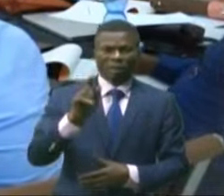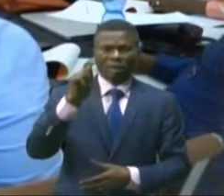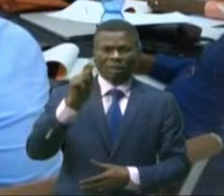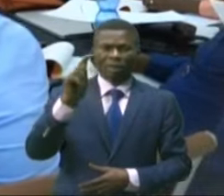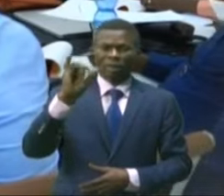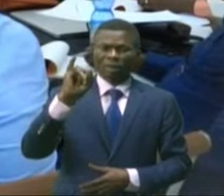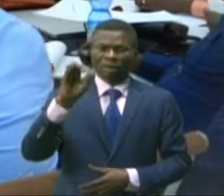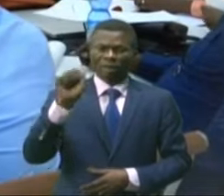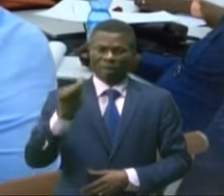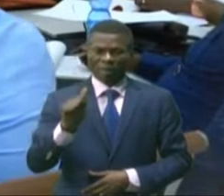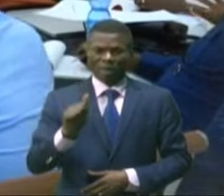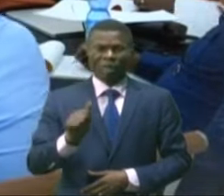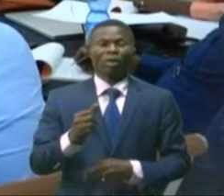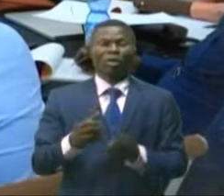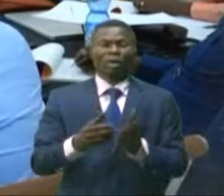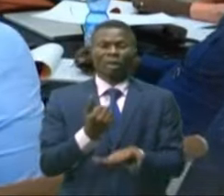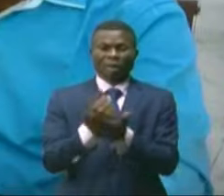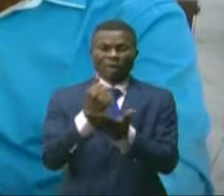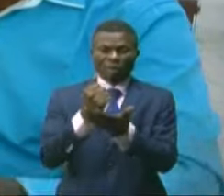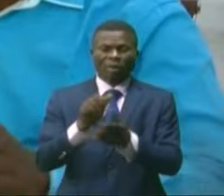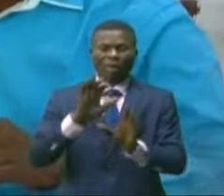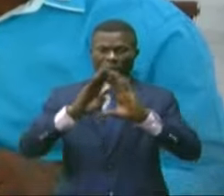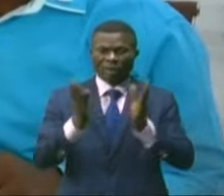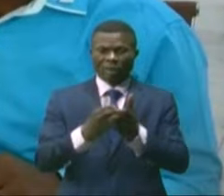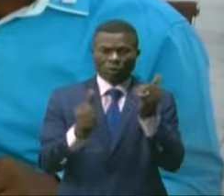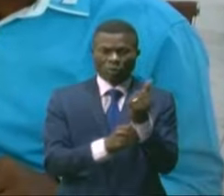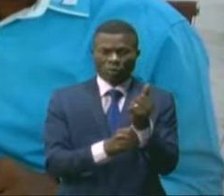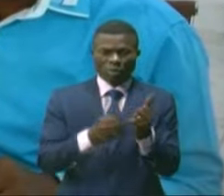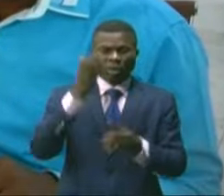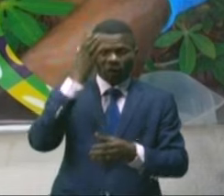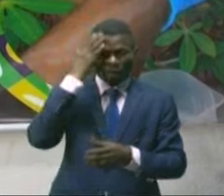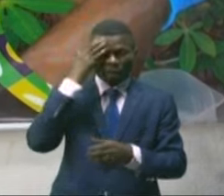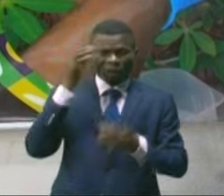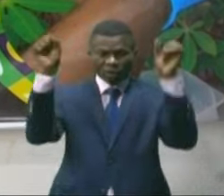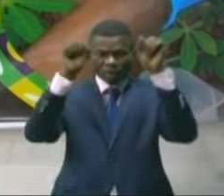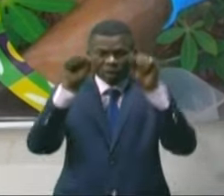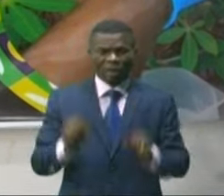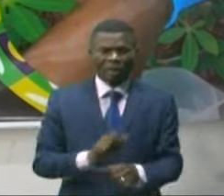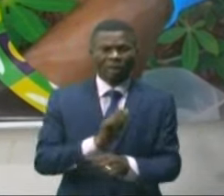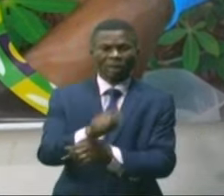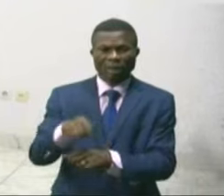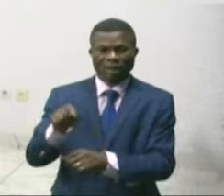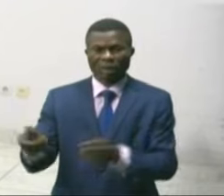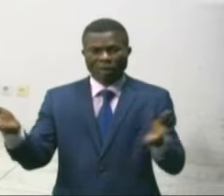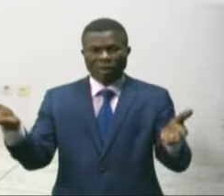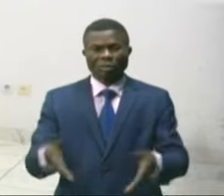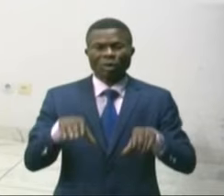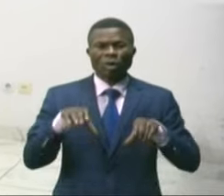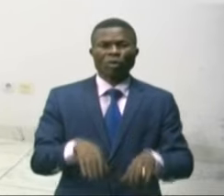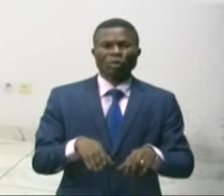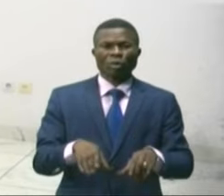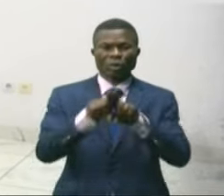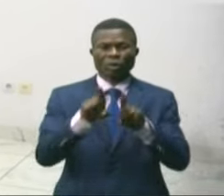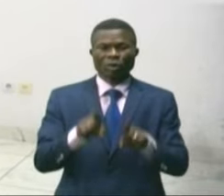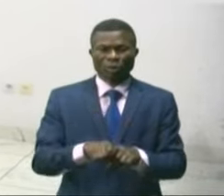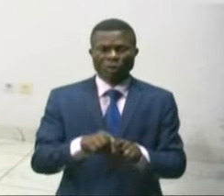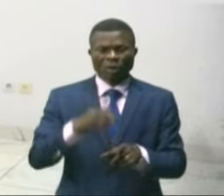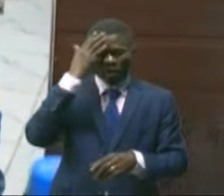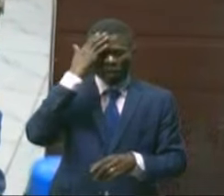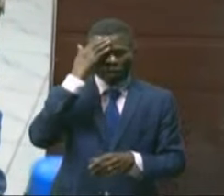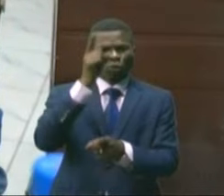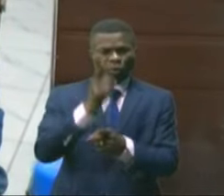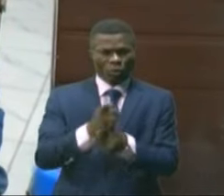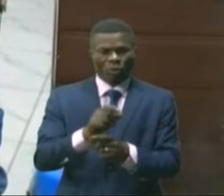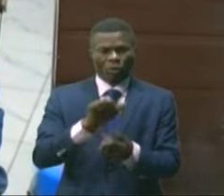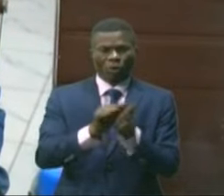vise également à éveiller l'attention des participants sur les systèmes sémenciers existants au pays pour une prise de conscience